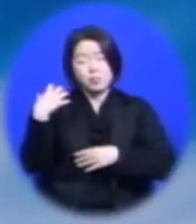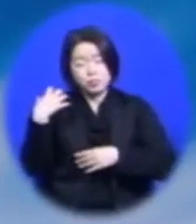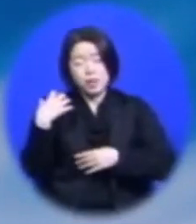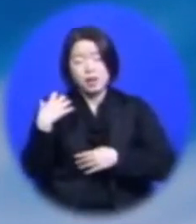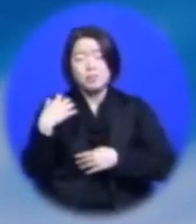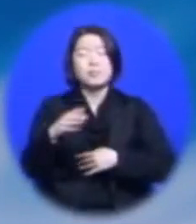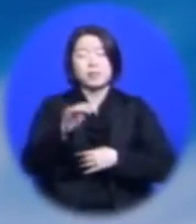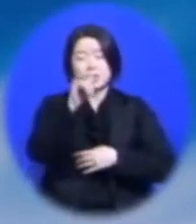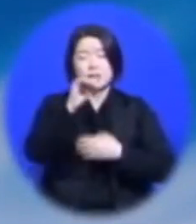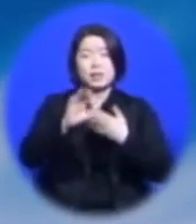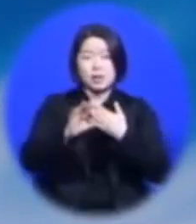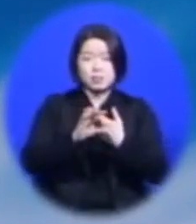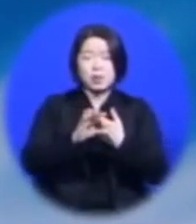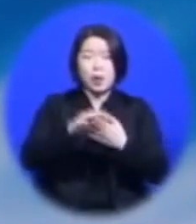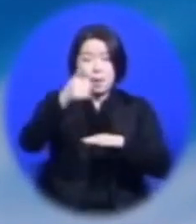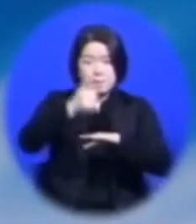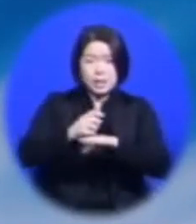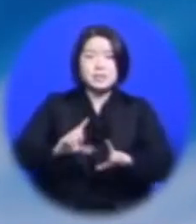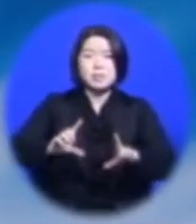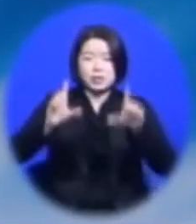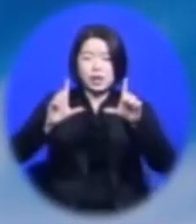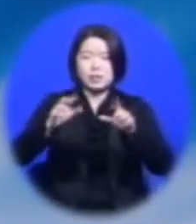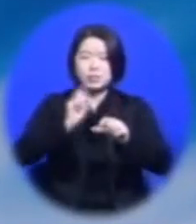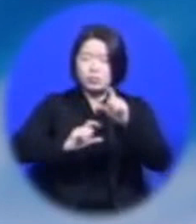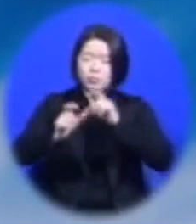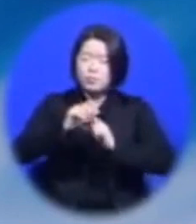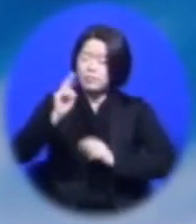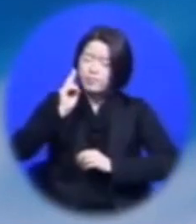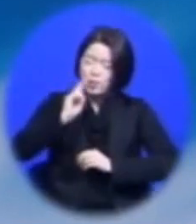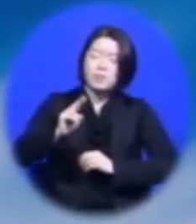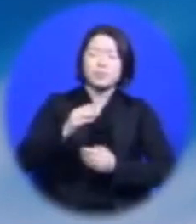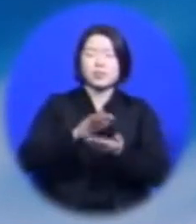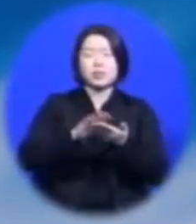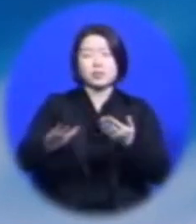부담스럽다면 마지막 날은 이건 끔찍한 것입니다.